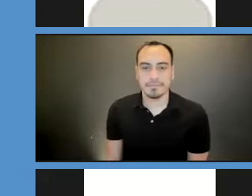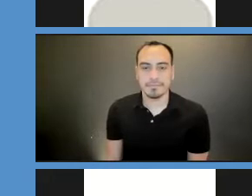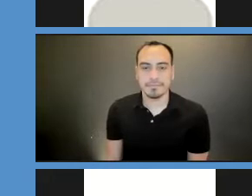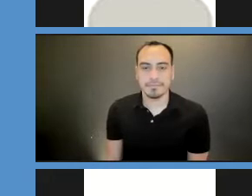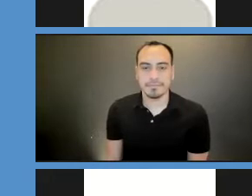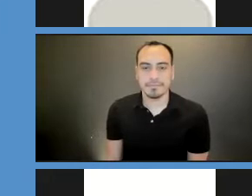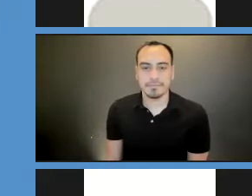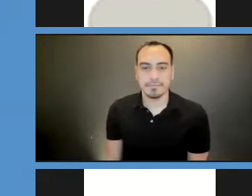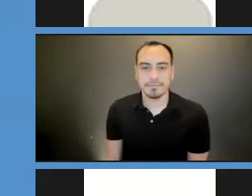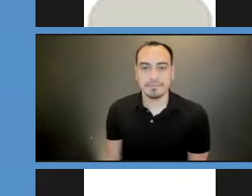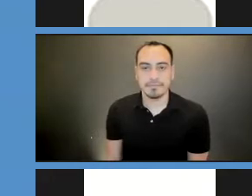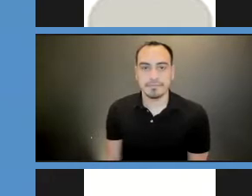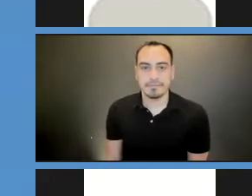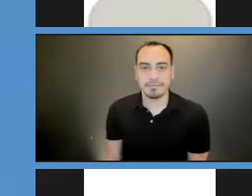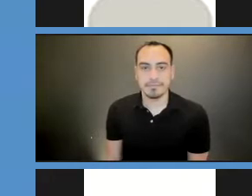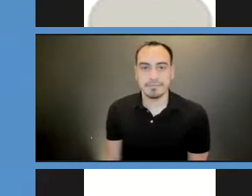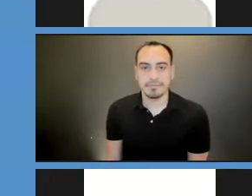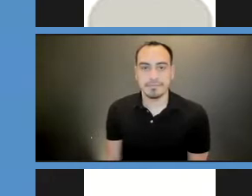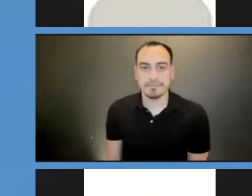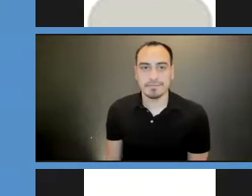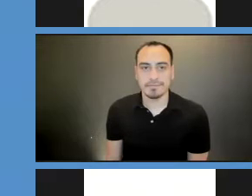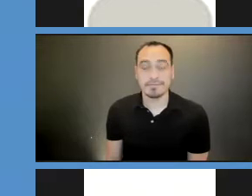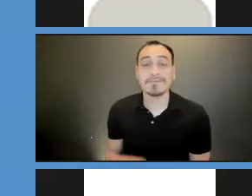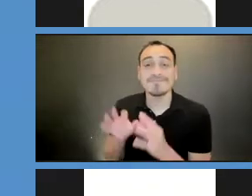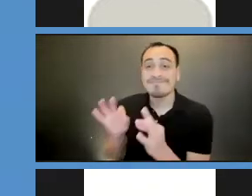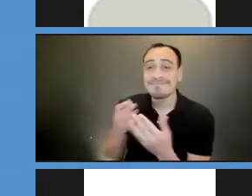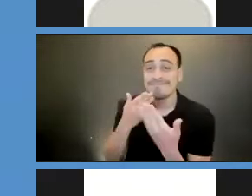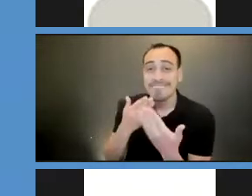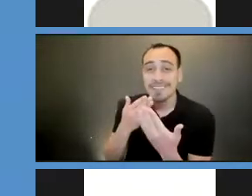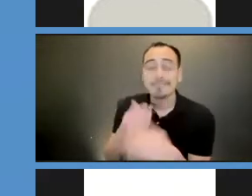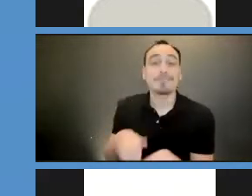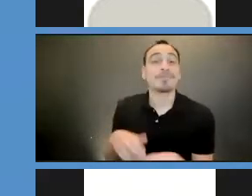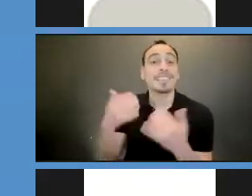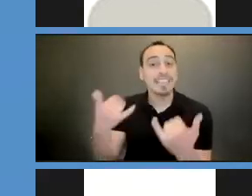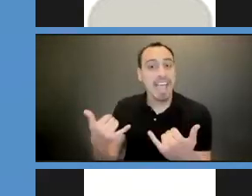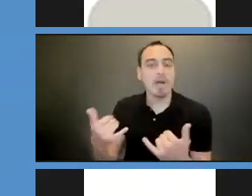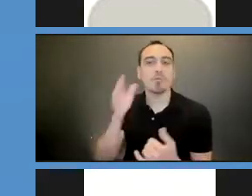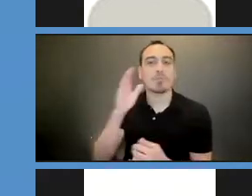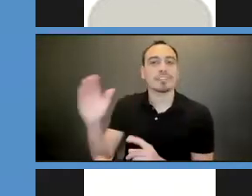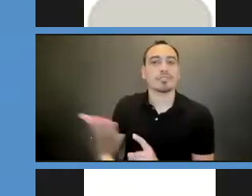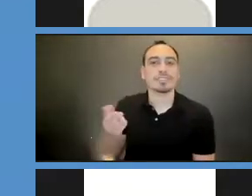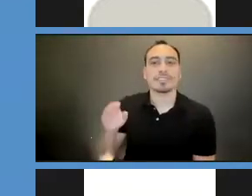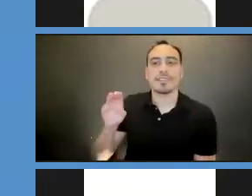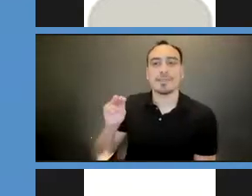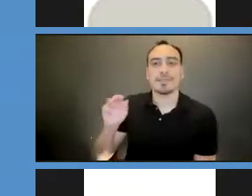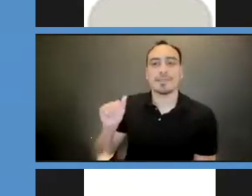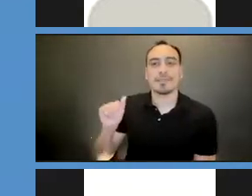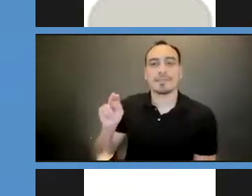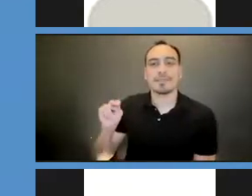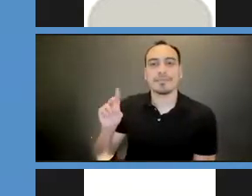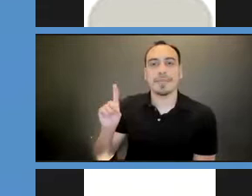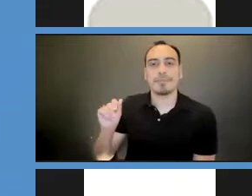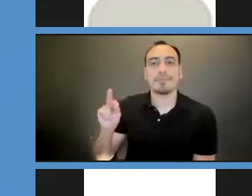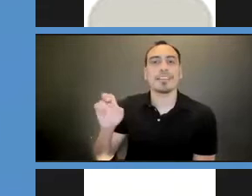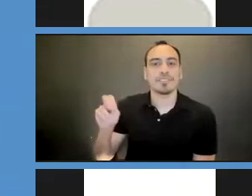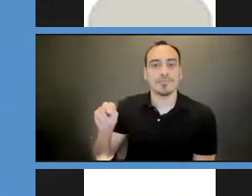you. Thank you, Tyler. Next, we'll do Mandarin. Angela. 嗨，大家好，欢迎参